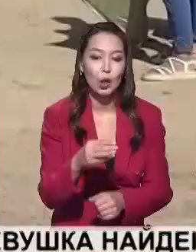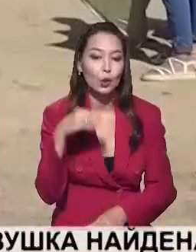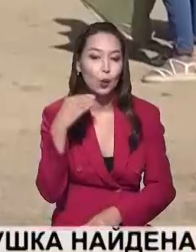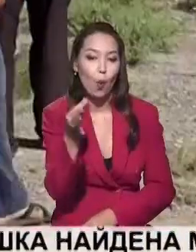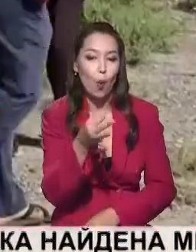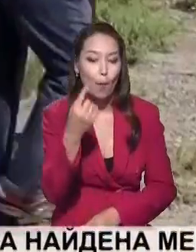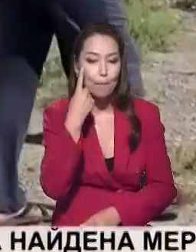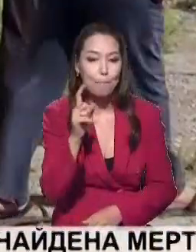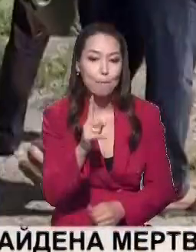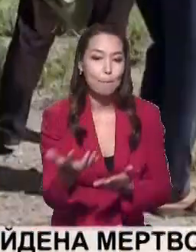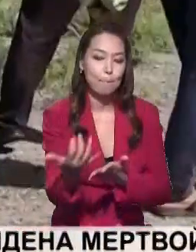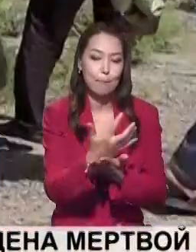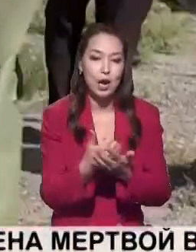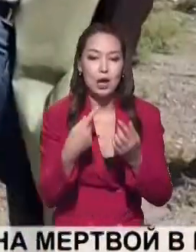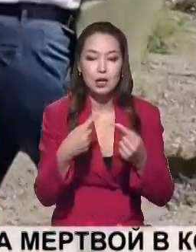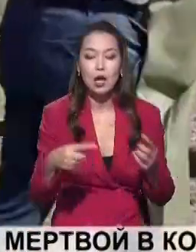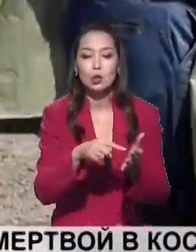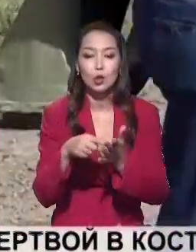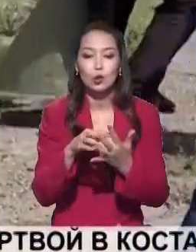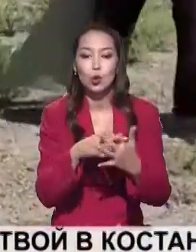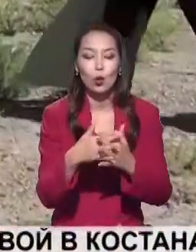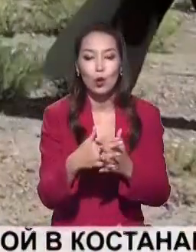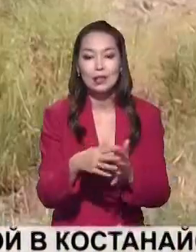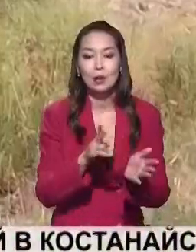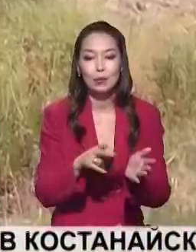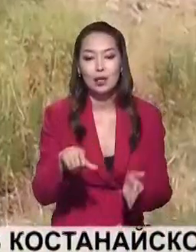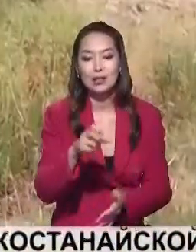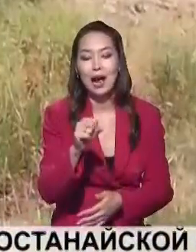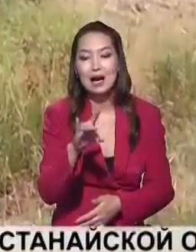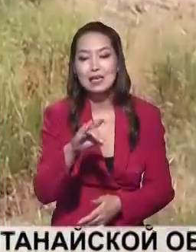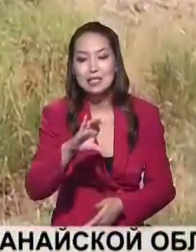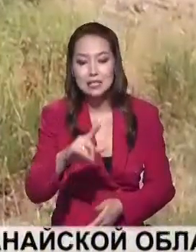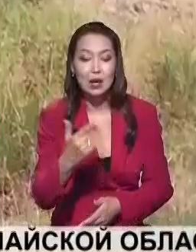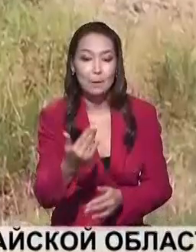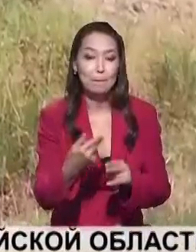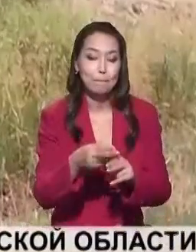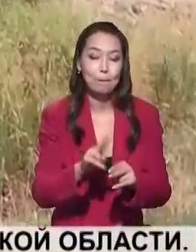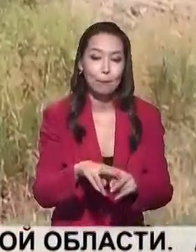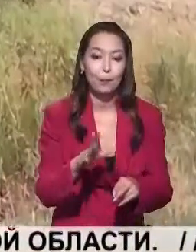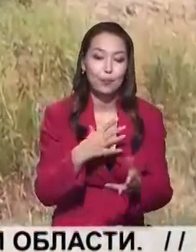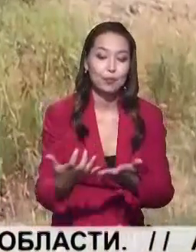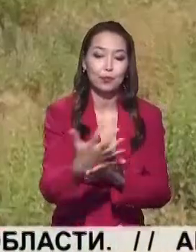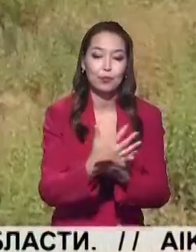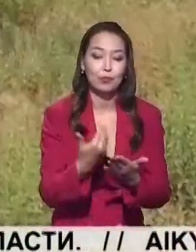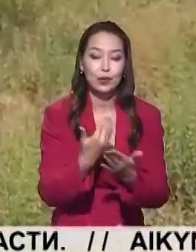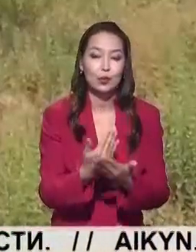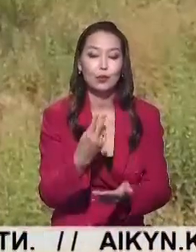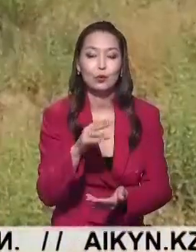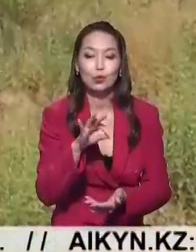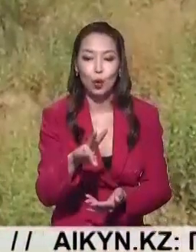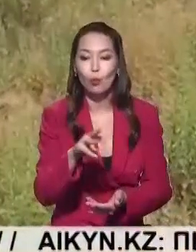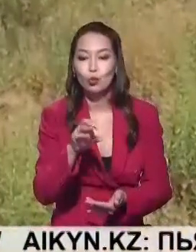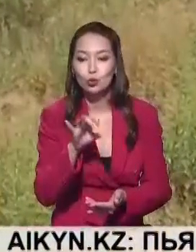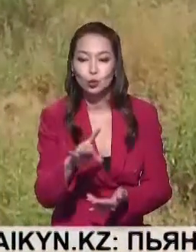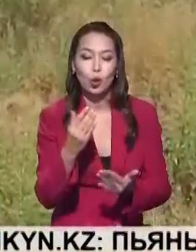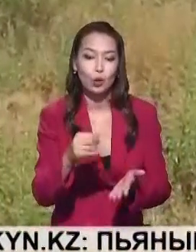мусора разгрузили пляжную зону в поселке Темиржоуши города Арысь. В результате совместной работы было собрано около 2 тонн мусора. В акции